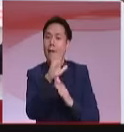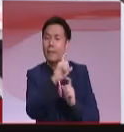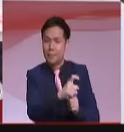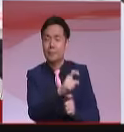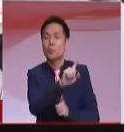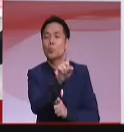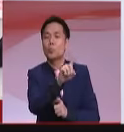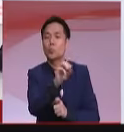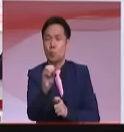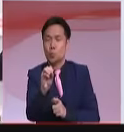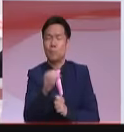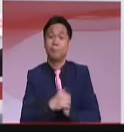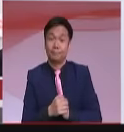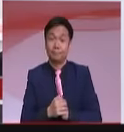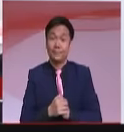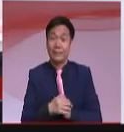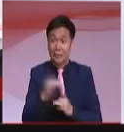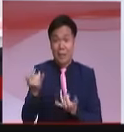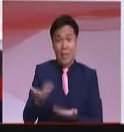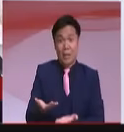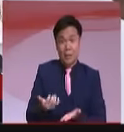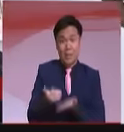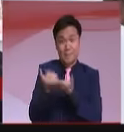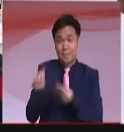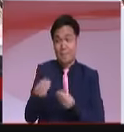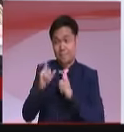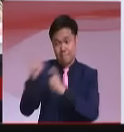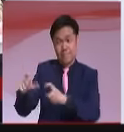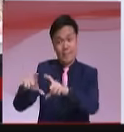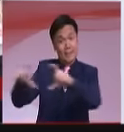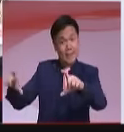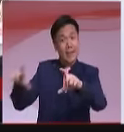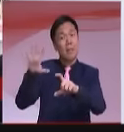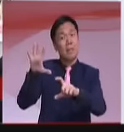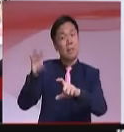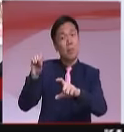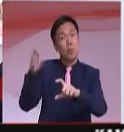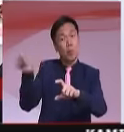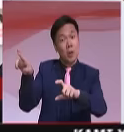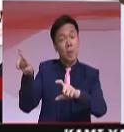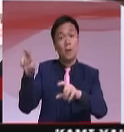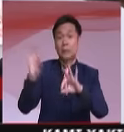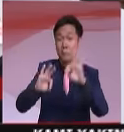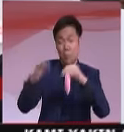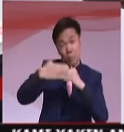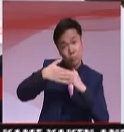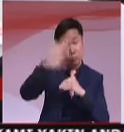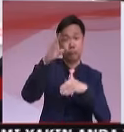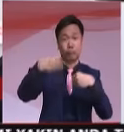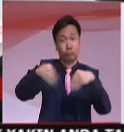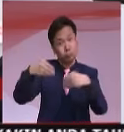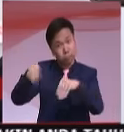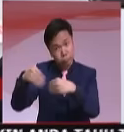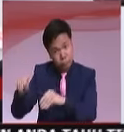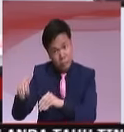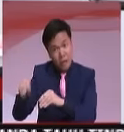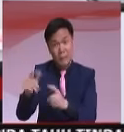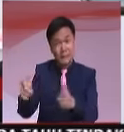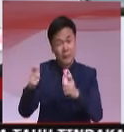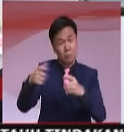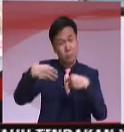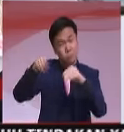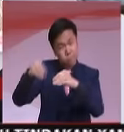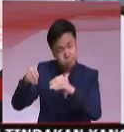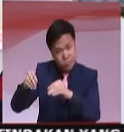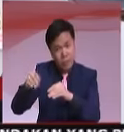assoda sayang kita bagian Fansuri Rp50.000 link gini jadi kalau kita dapat jual lebih lagi secepat mungkin dan